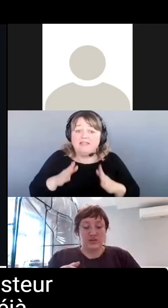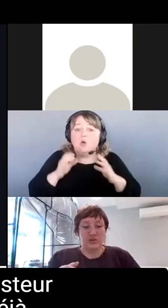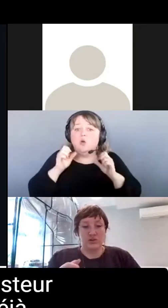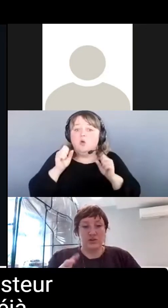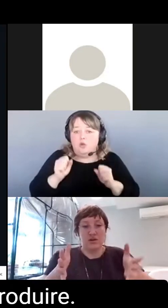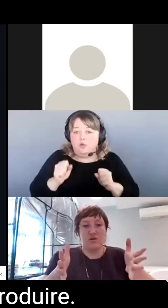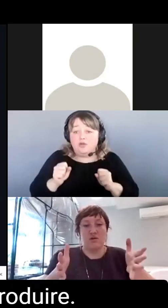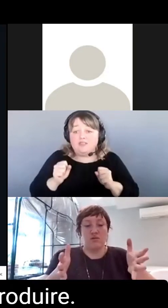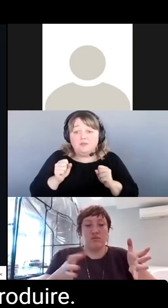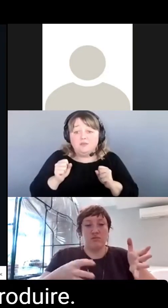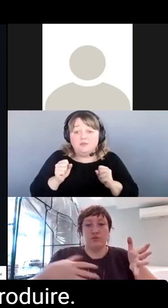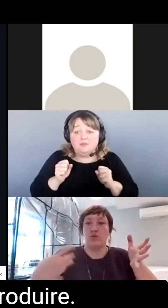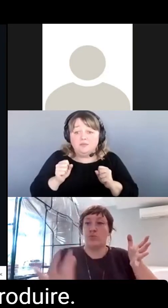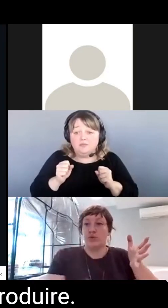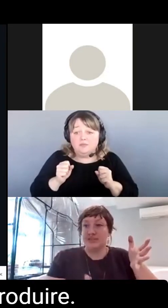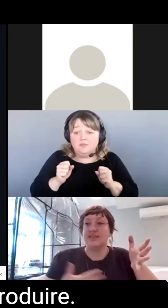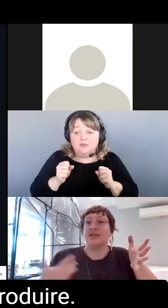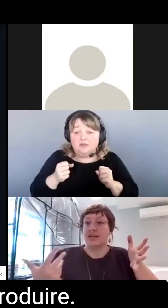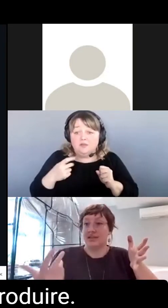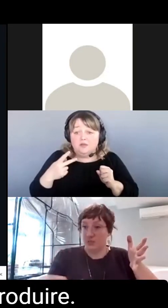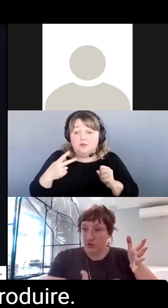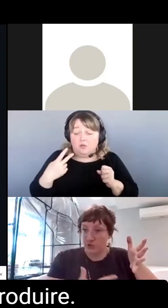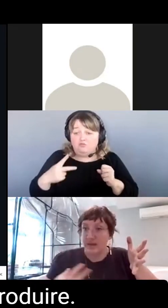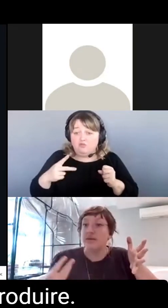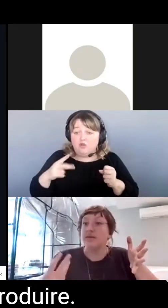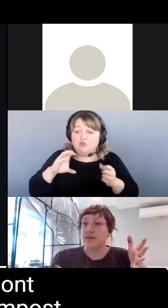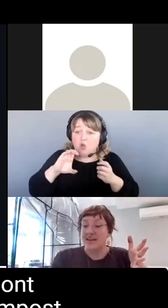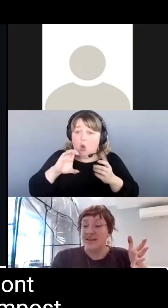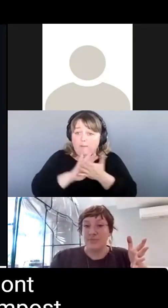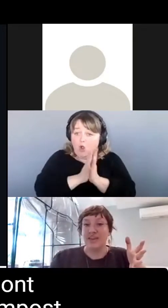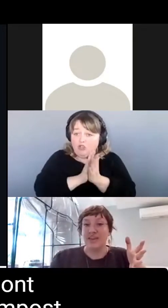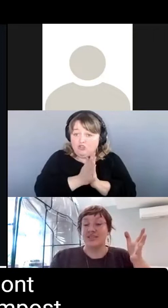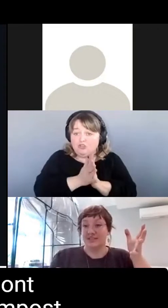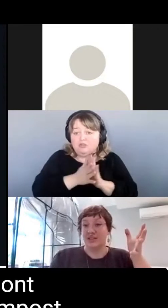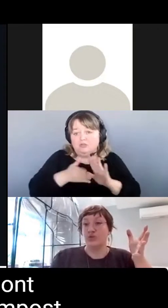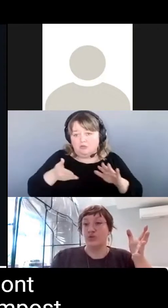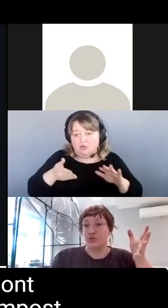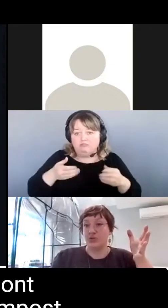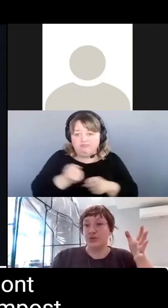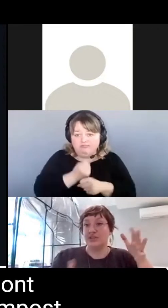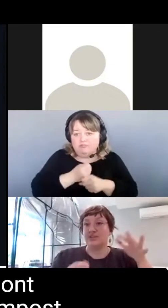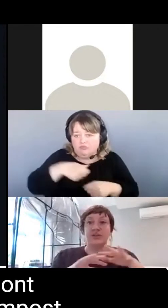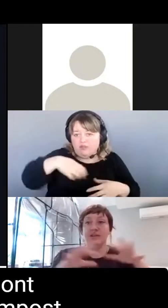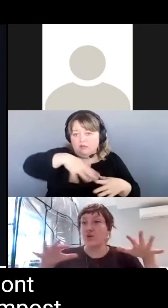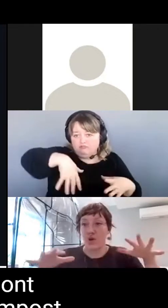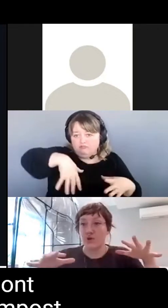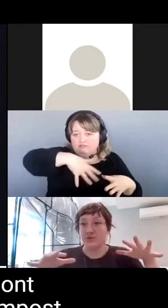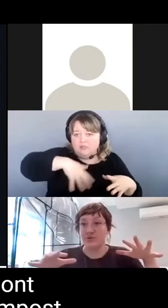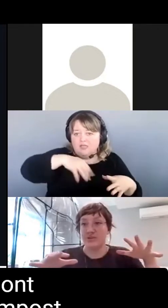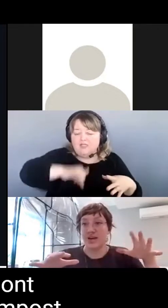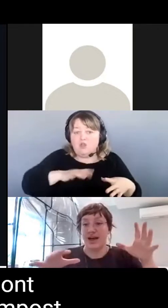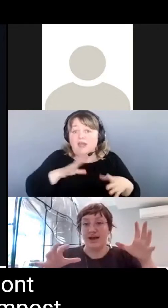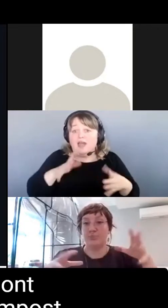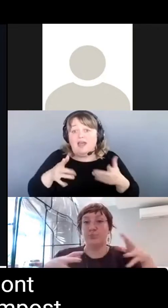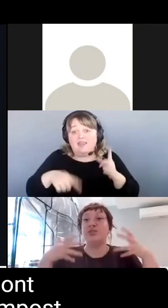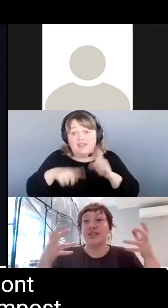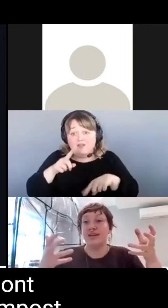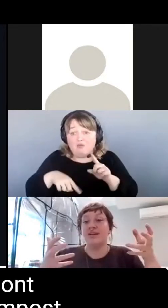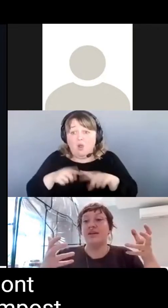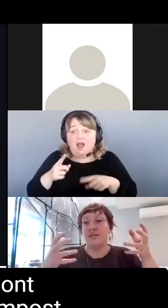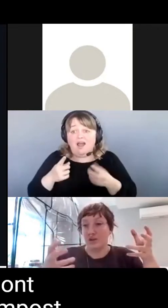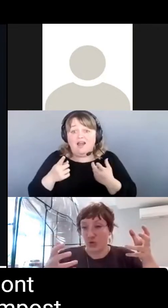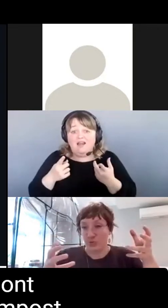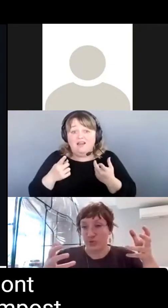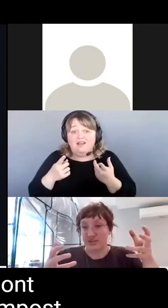avoir déjà là, votre compost qui est en train de se produire, mais il y a certaines cultures qui sont très heureuses à